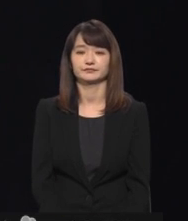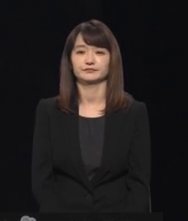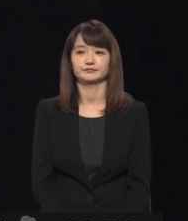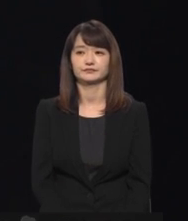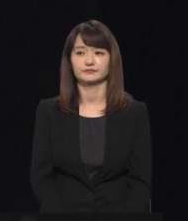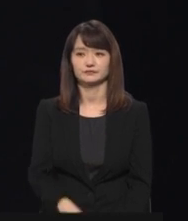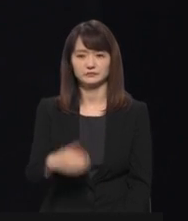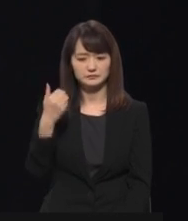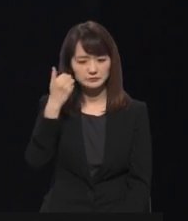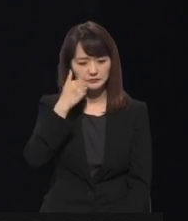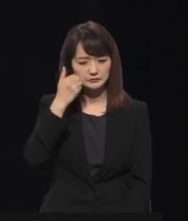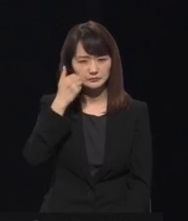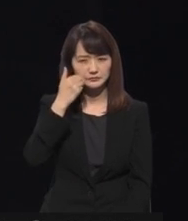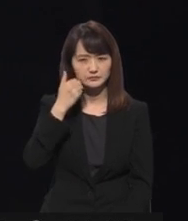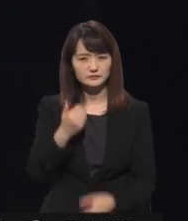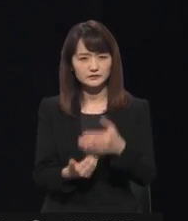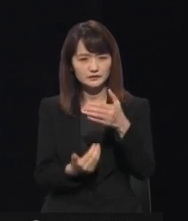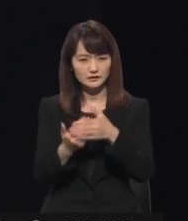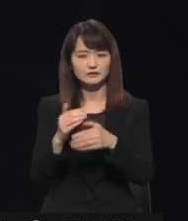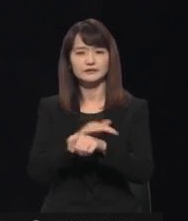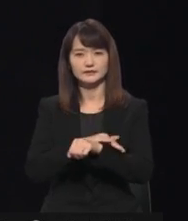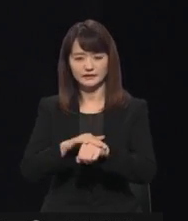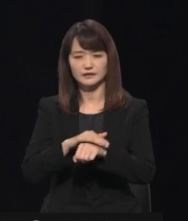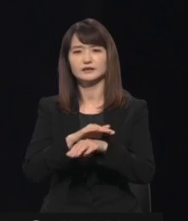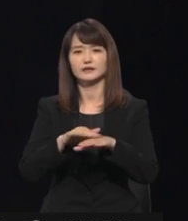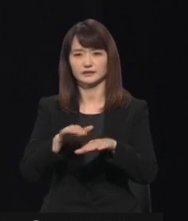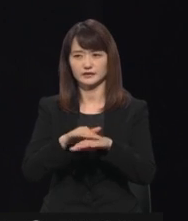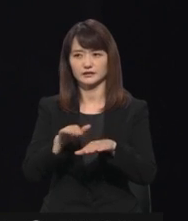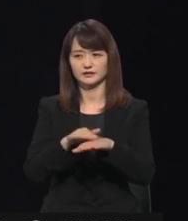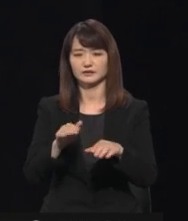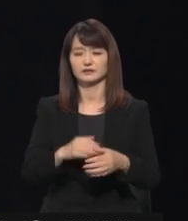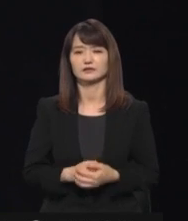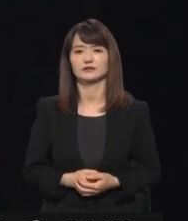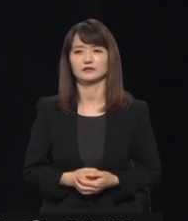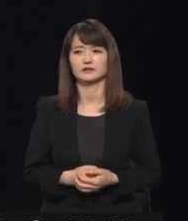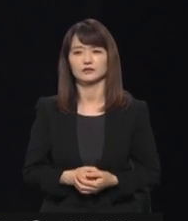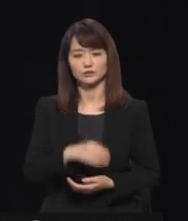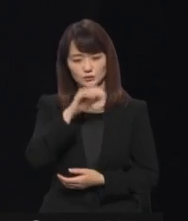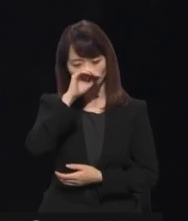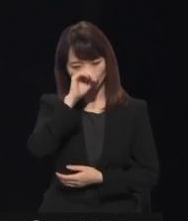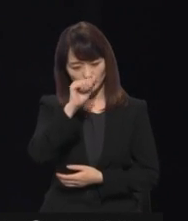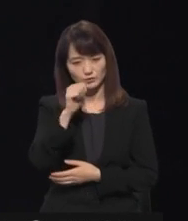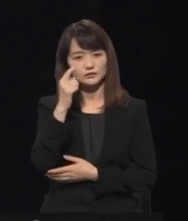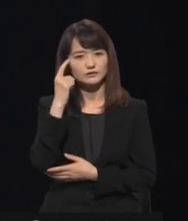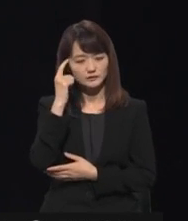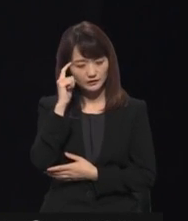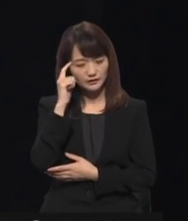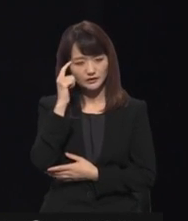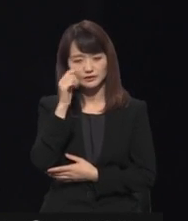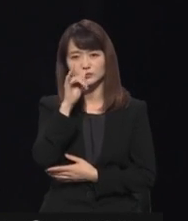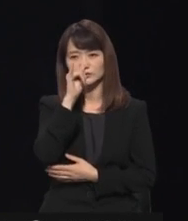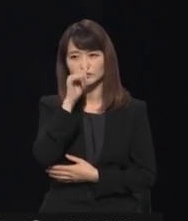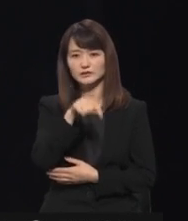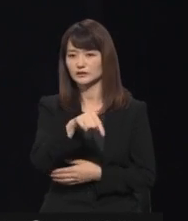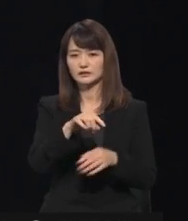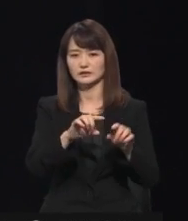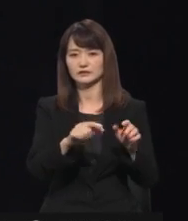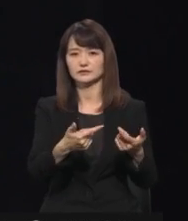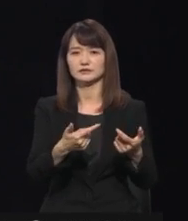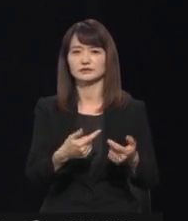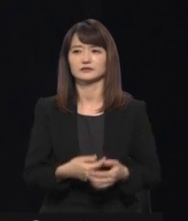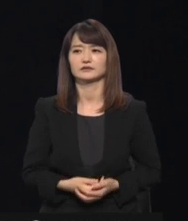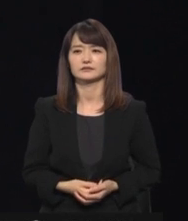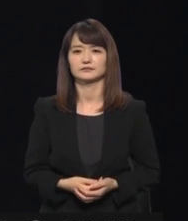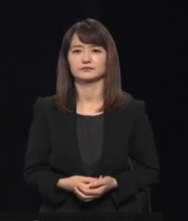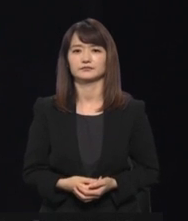분과 사태를 잘 해결해 보려고 선 해 보니까 잘 좋은 의도에서 이렇게 수도 있는데 그건 아닌 것 같다